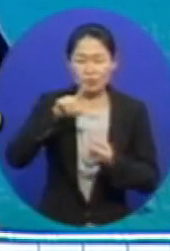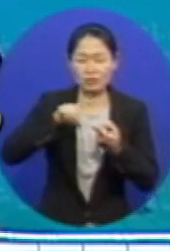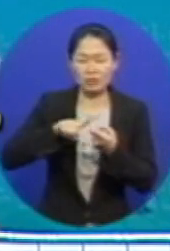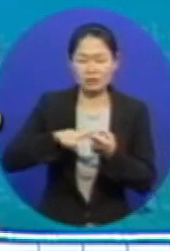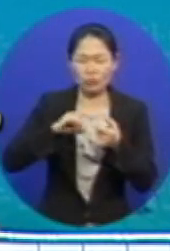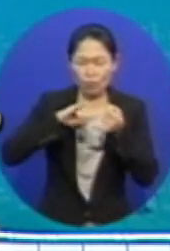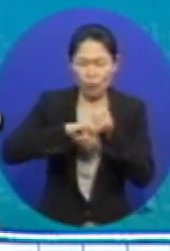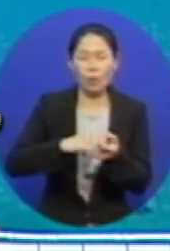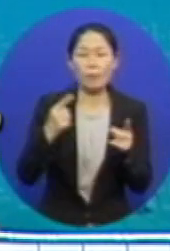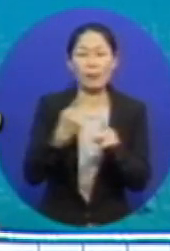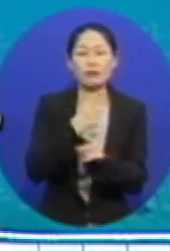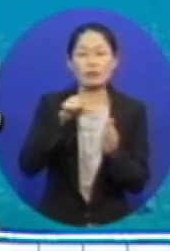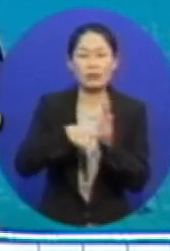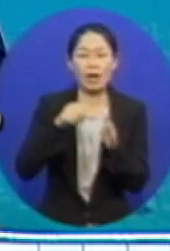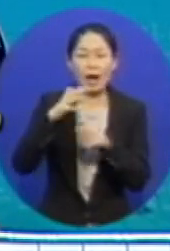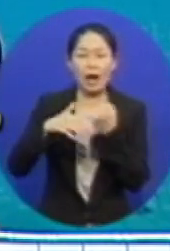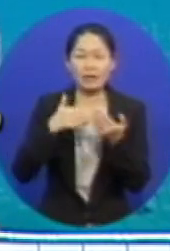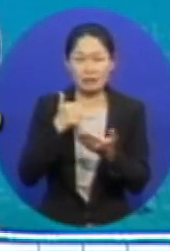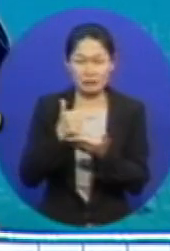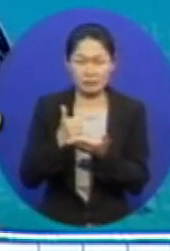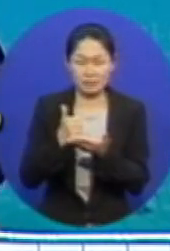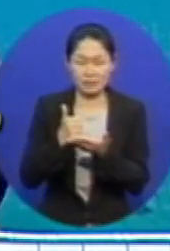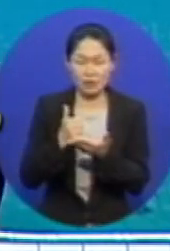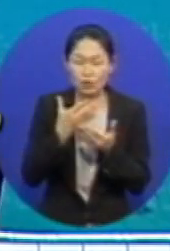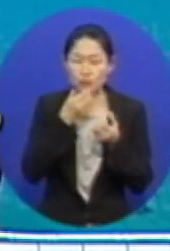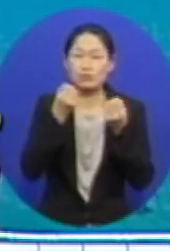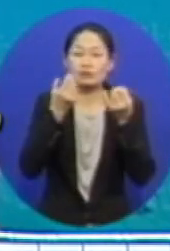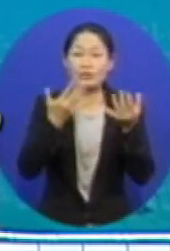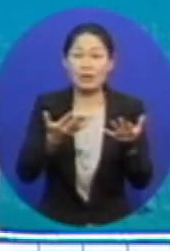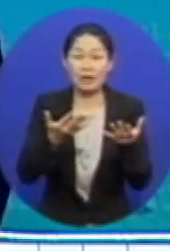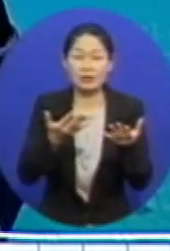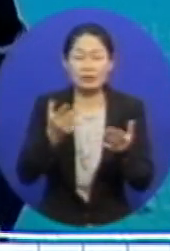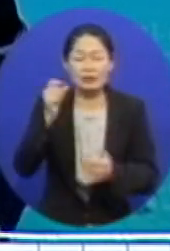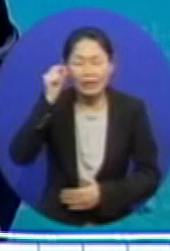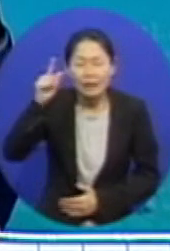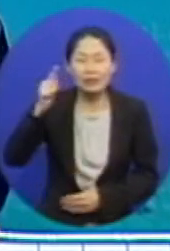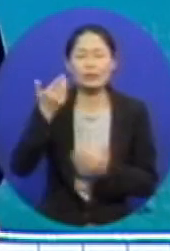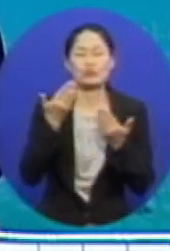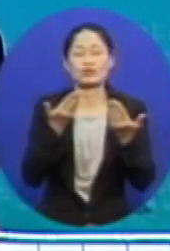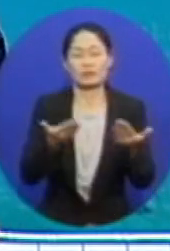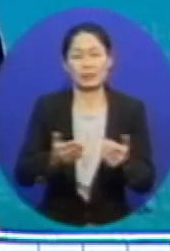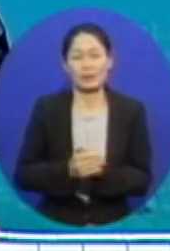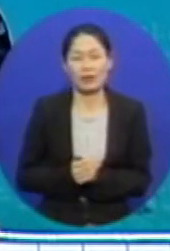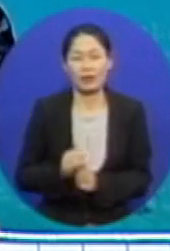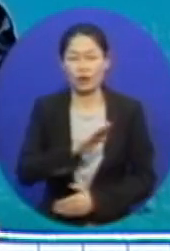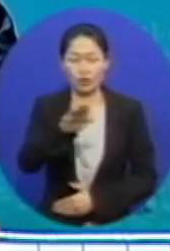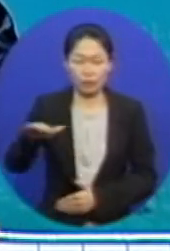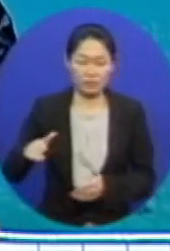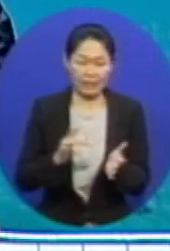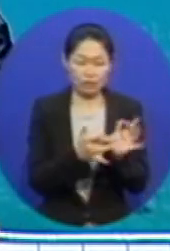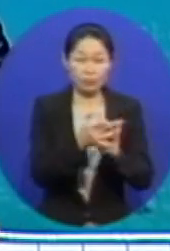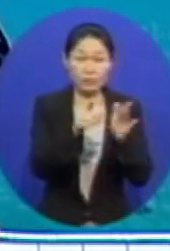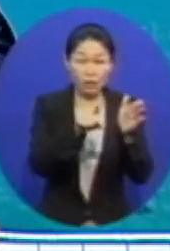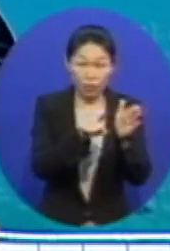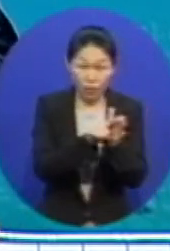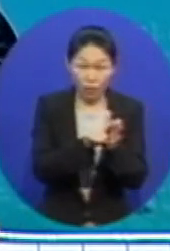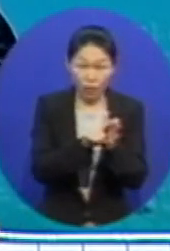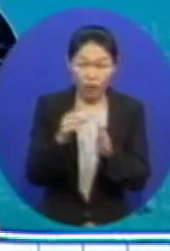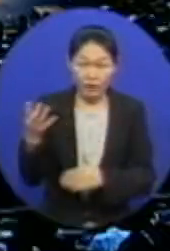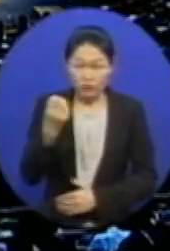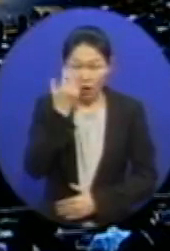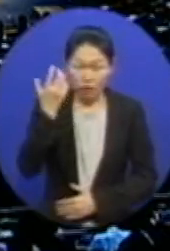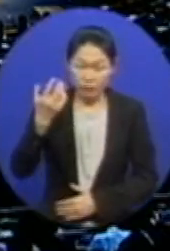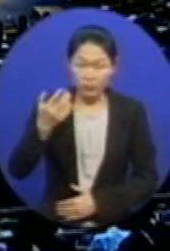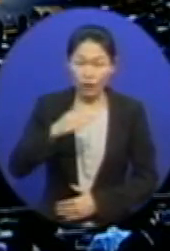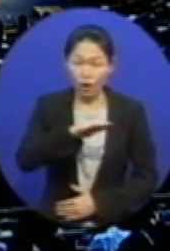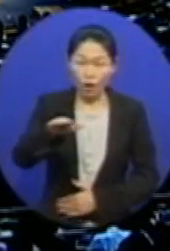하나님이 축복하실 있는 것을 깨닫게 하시는 거예요 여러분 예수님을 믿었고 성령님 여러분 아니